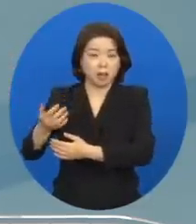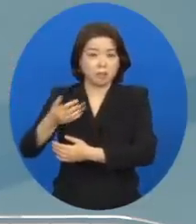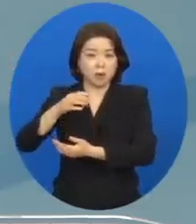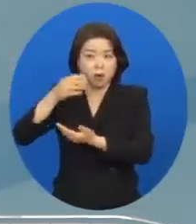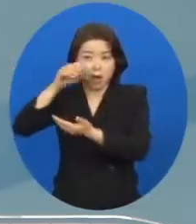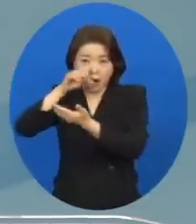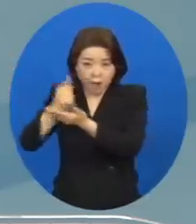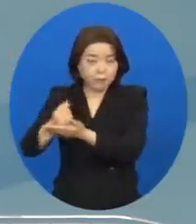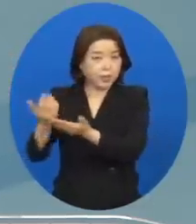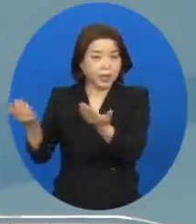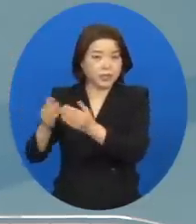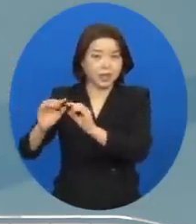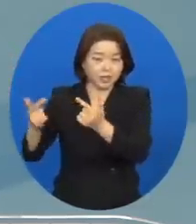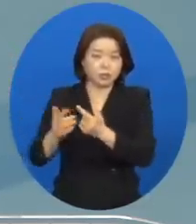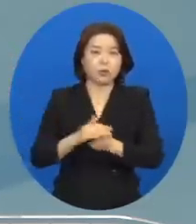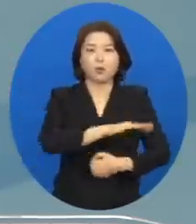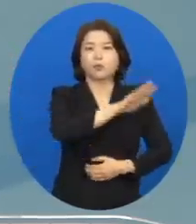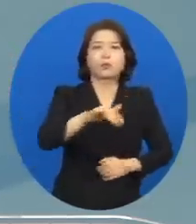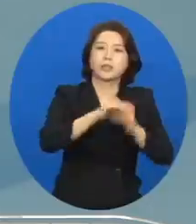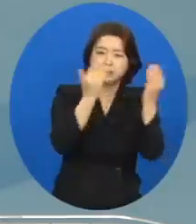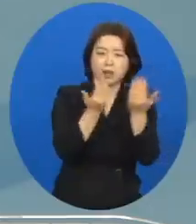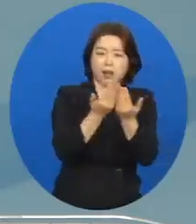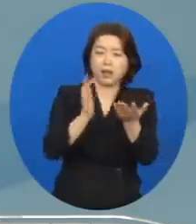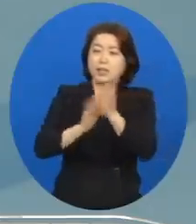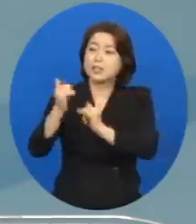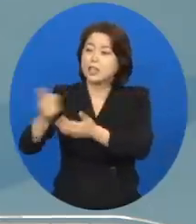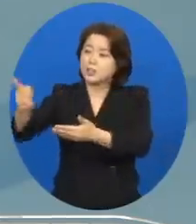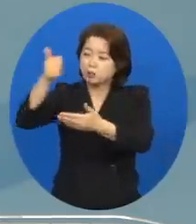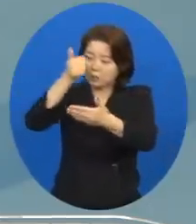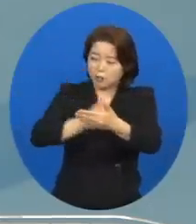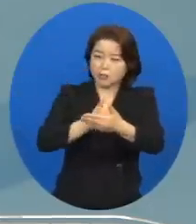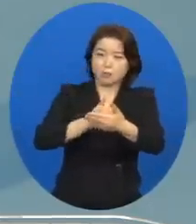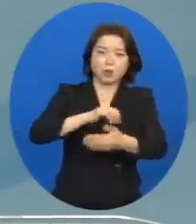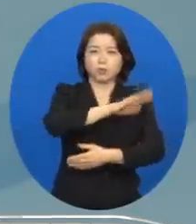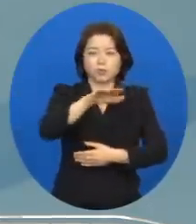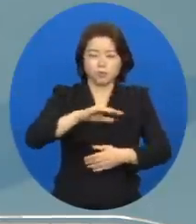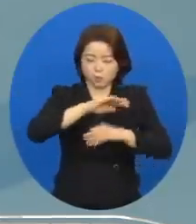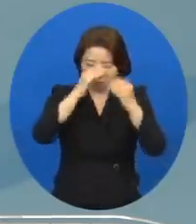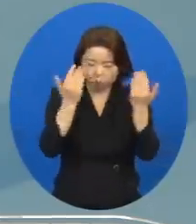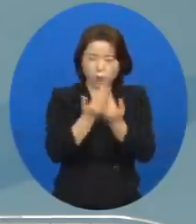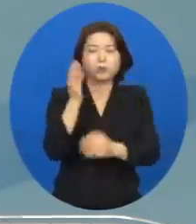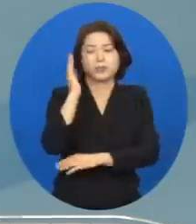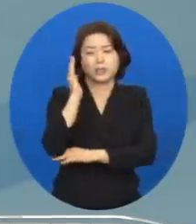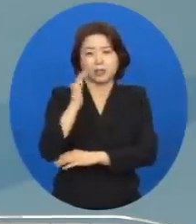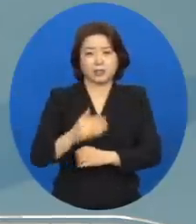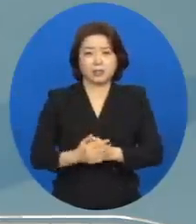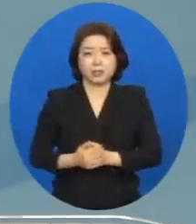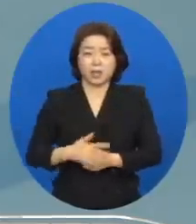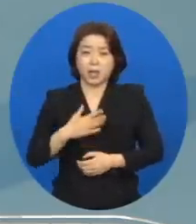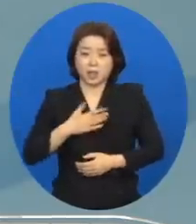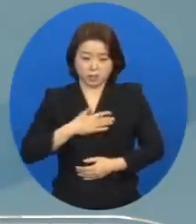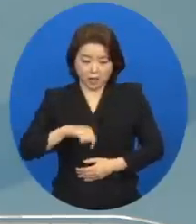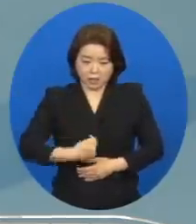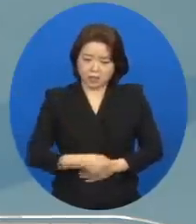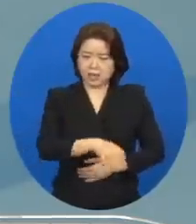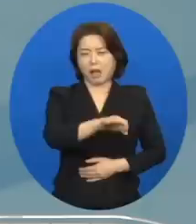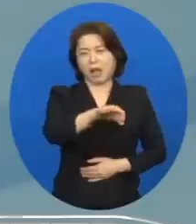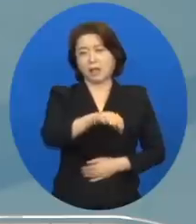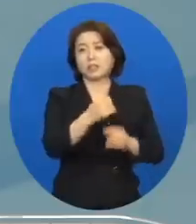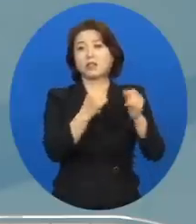아닙니다. 예수님을 영접한 우리 모두의 이야기예요. 사실 우리 자신은 아무것도 아닌